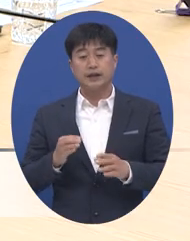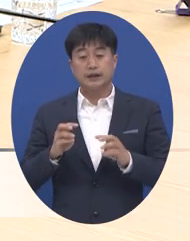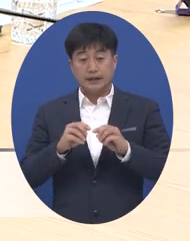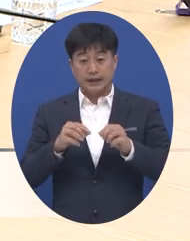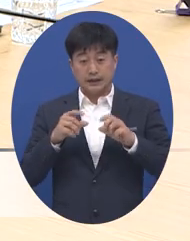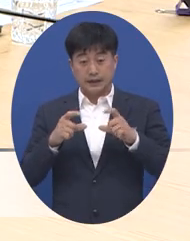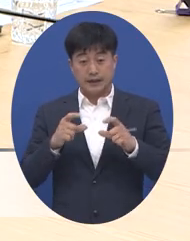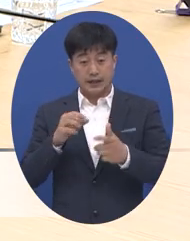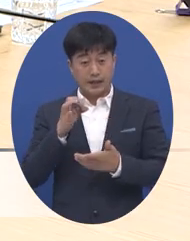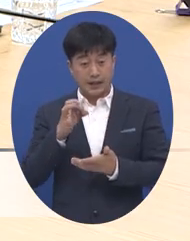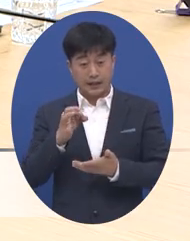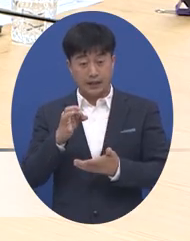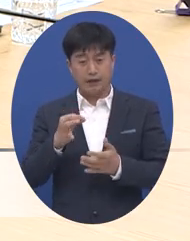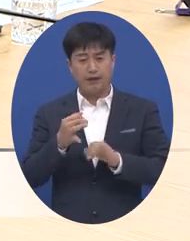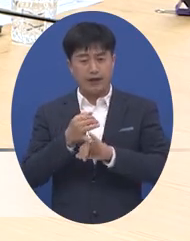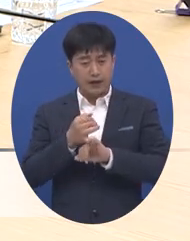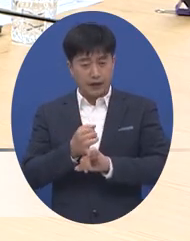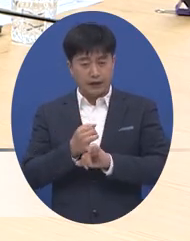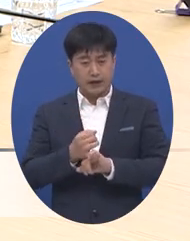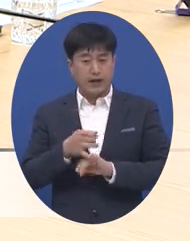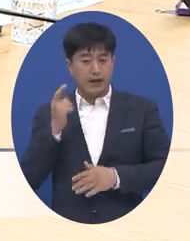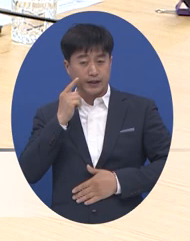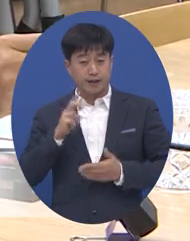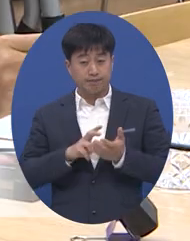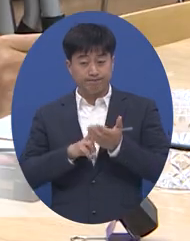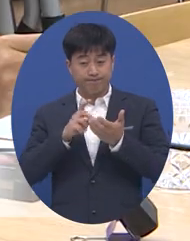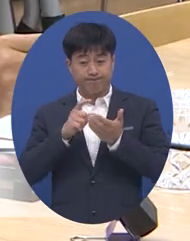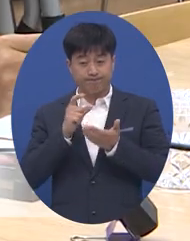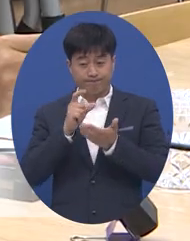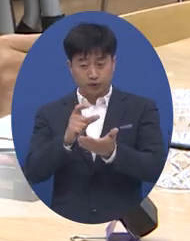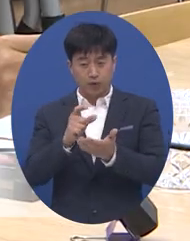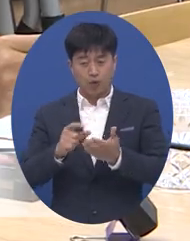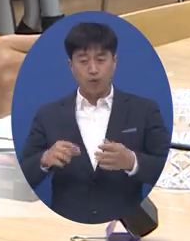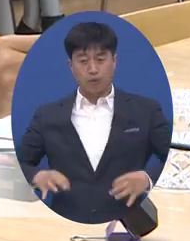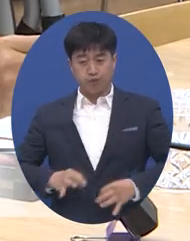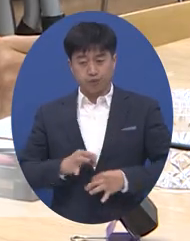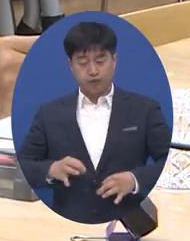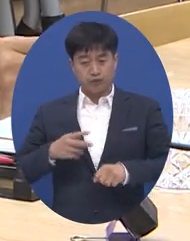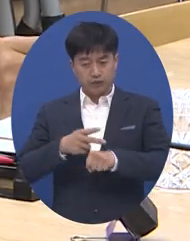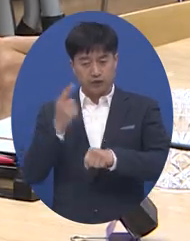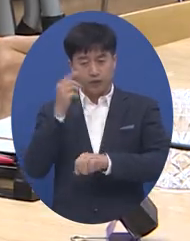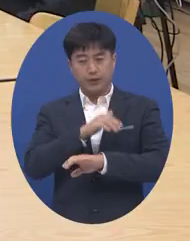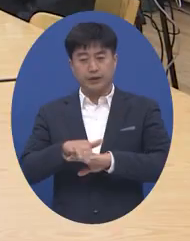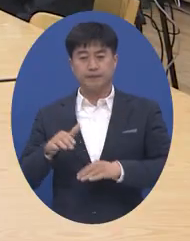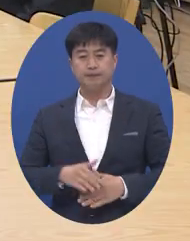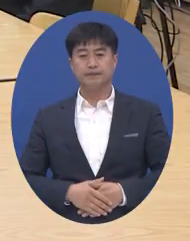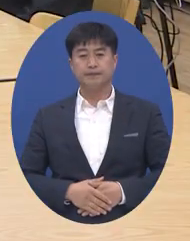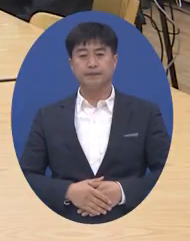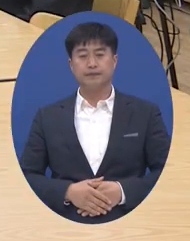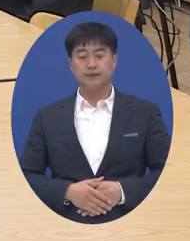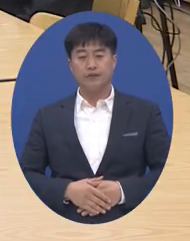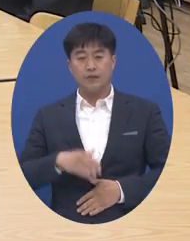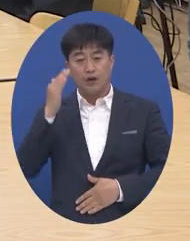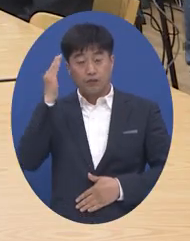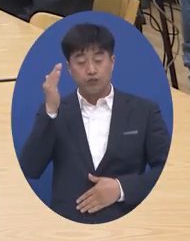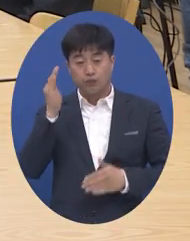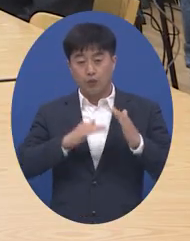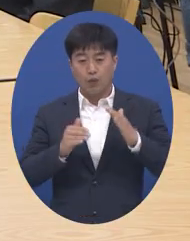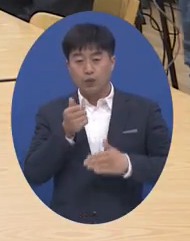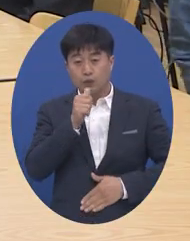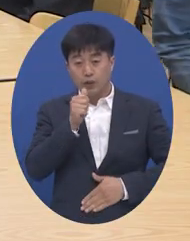가격 담합 이나 허위매물 게재 등과 같은 불공정 행위를 근절하기 겠단 구상 입니다 한국공인중개사협회